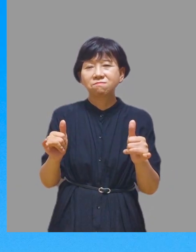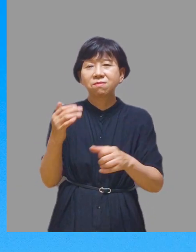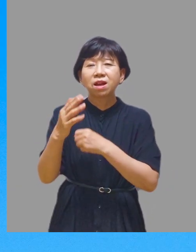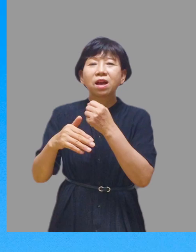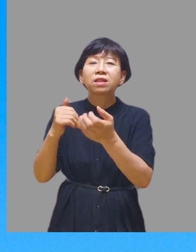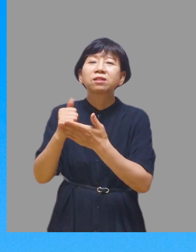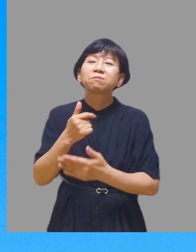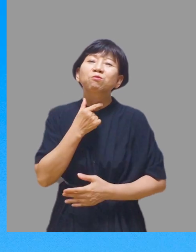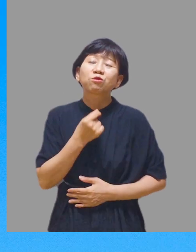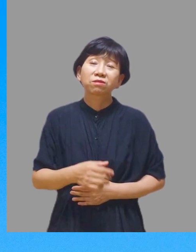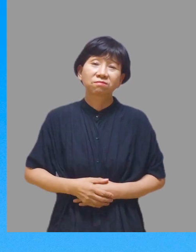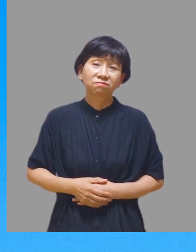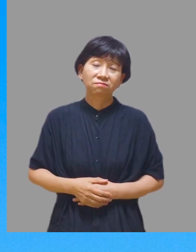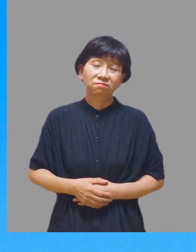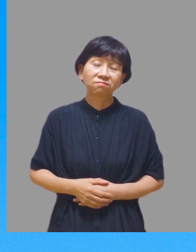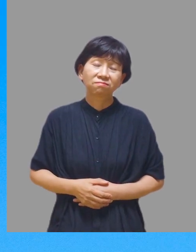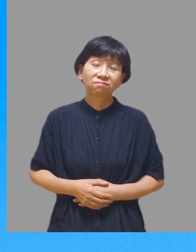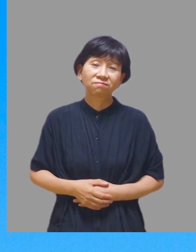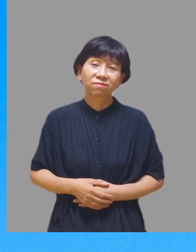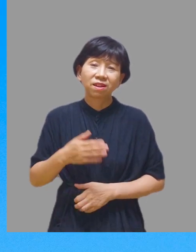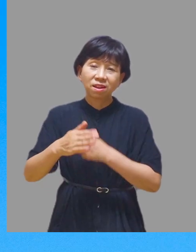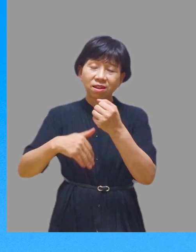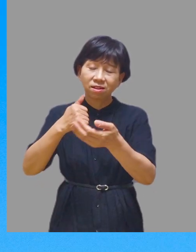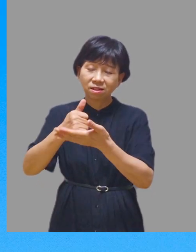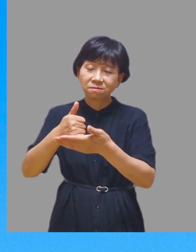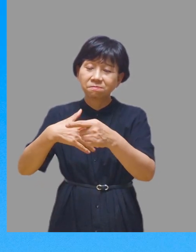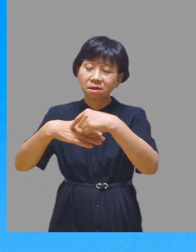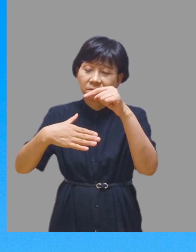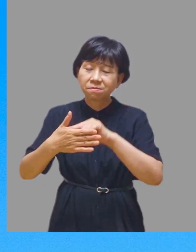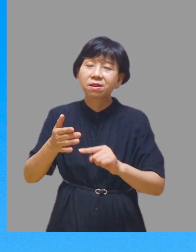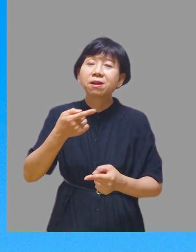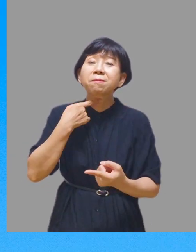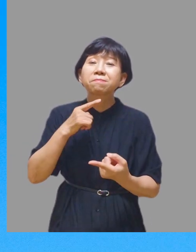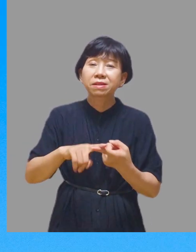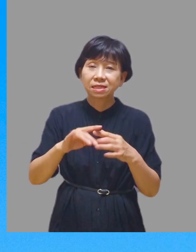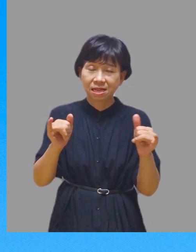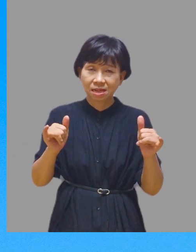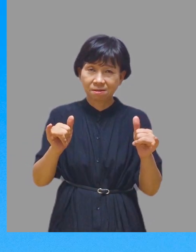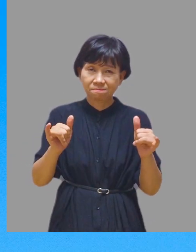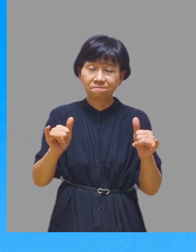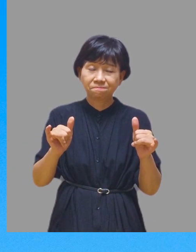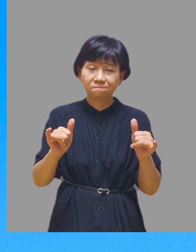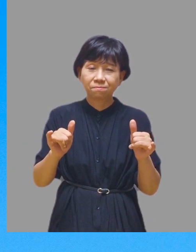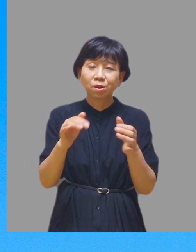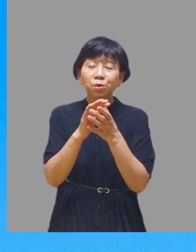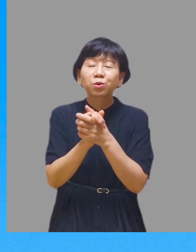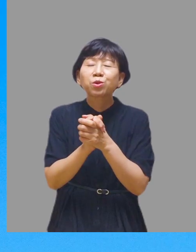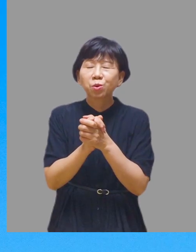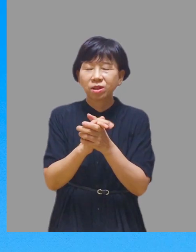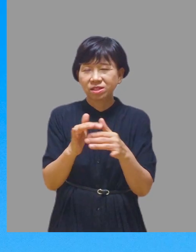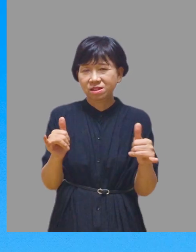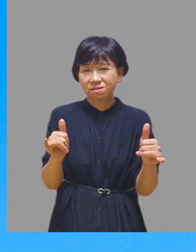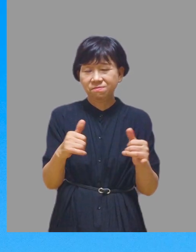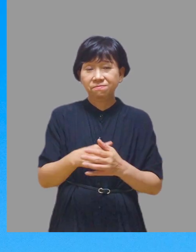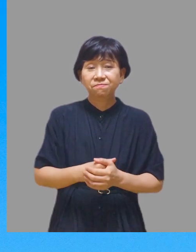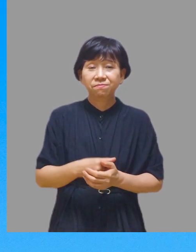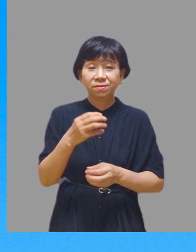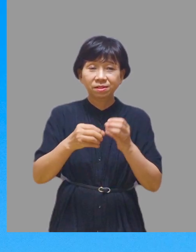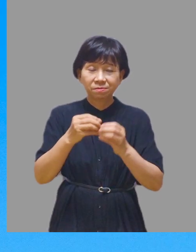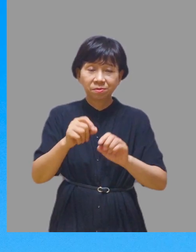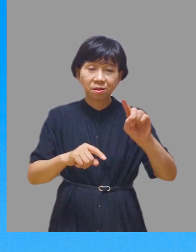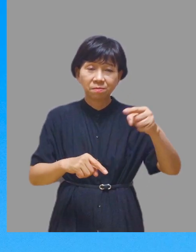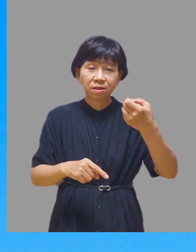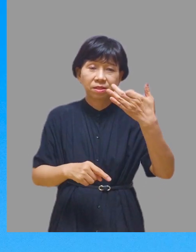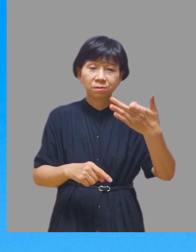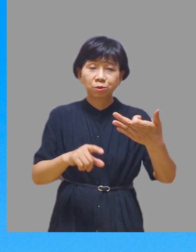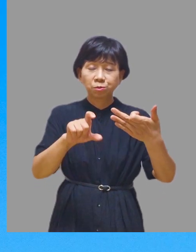하나님은 지금도 어떻게 하신다고요? 찾고 계십니다. 시편 119편 136절에도 이렇게 말씀합니다. 우리 같이